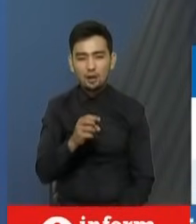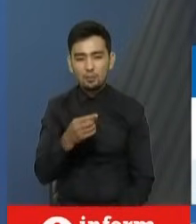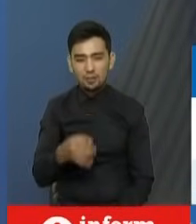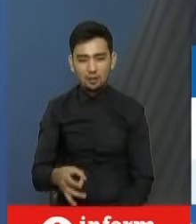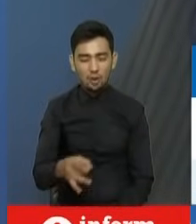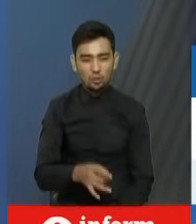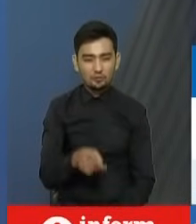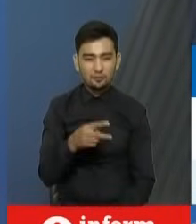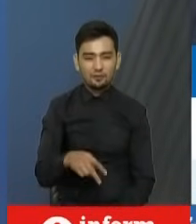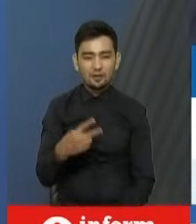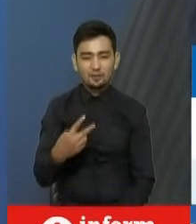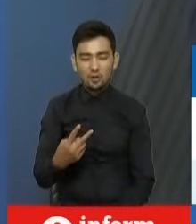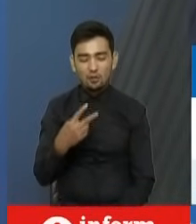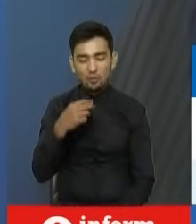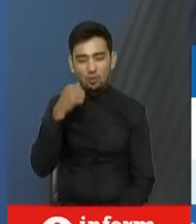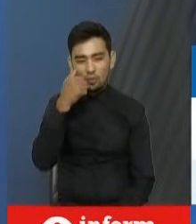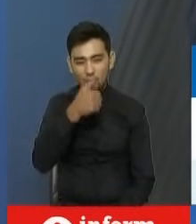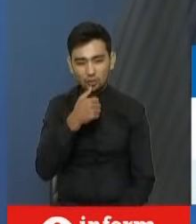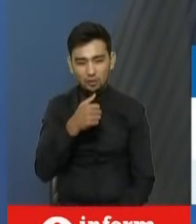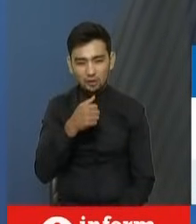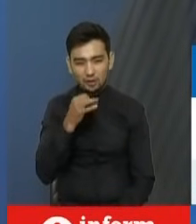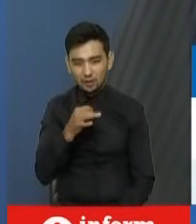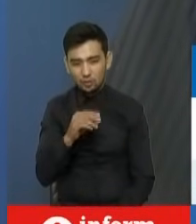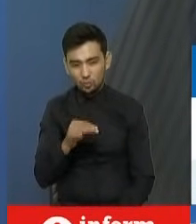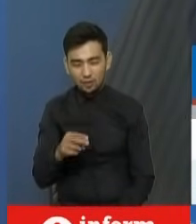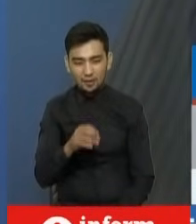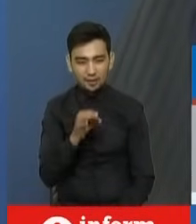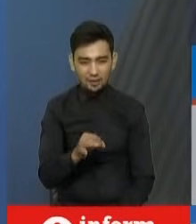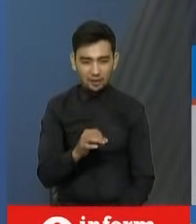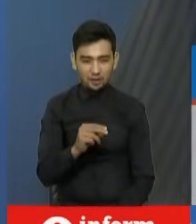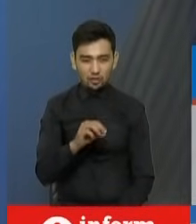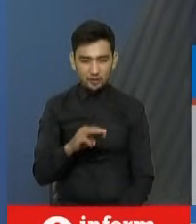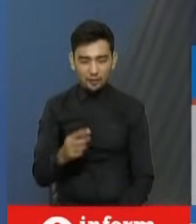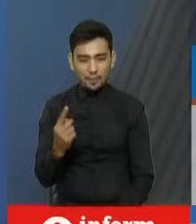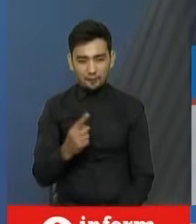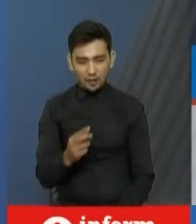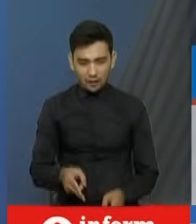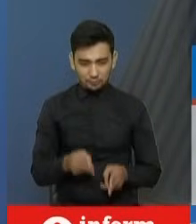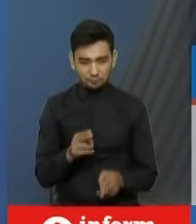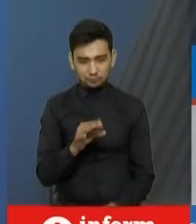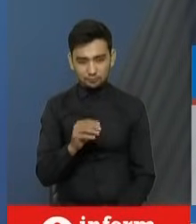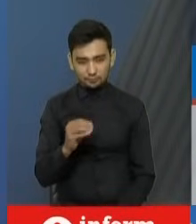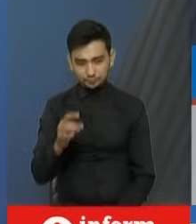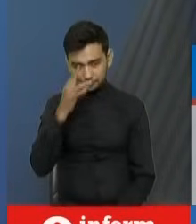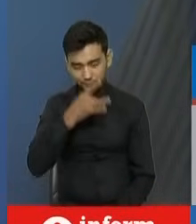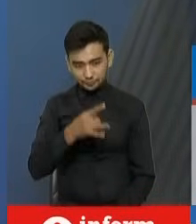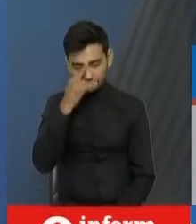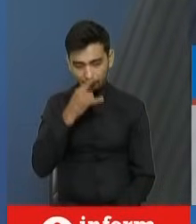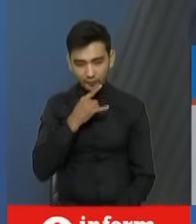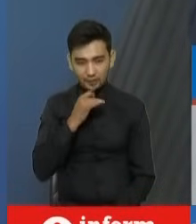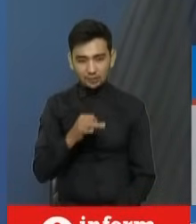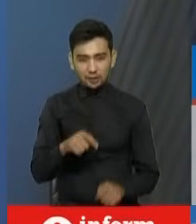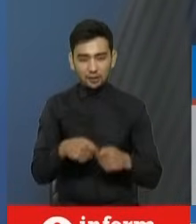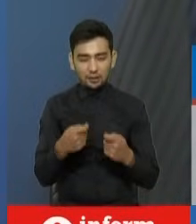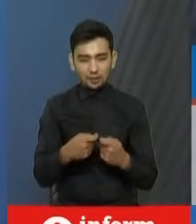июня текущего года начато досудебное расследование по статье 304 части 1 Уголовного кодекса Республики Казахстан